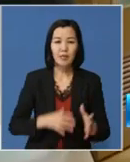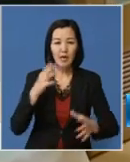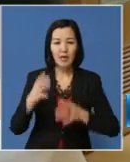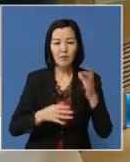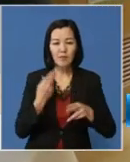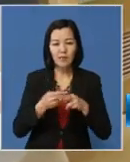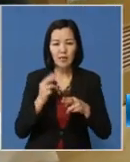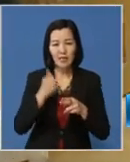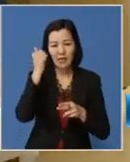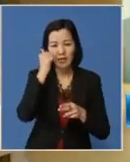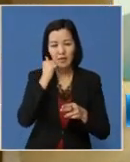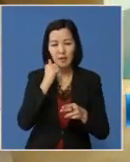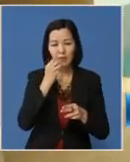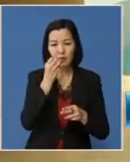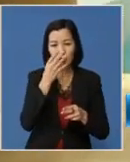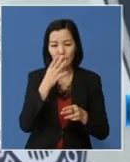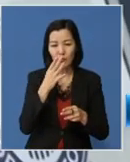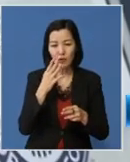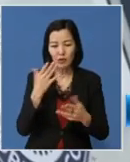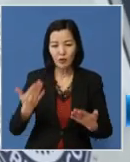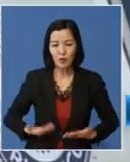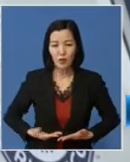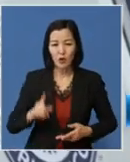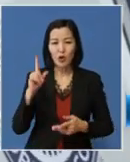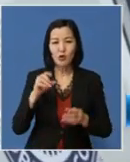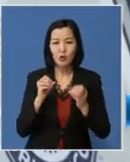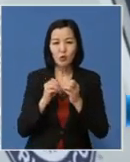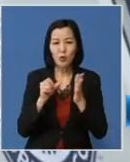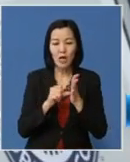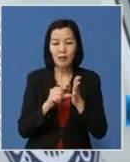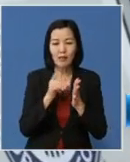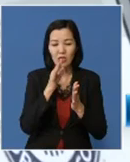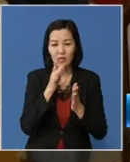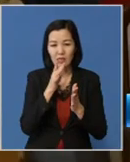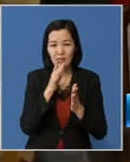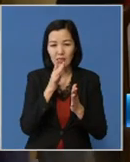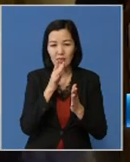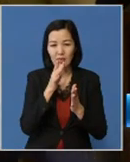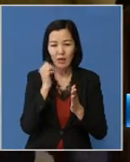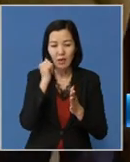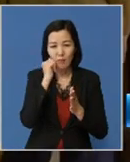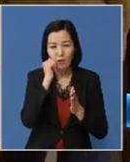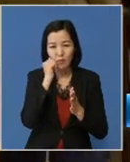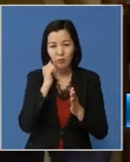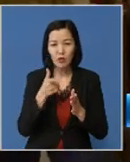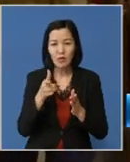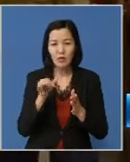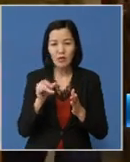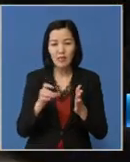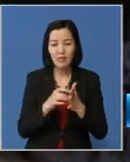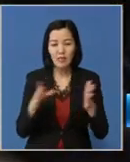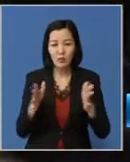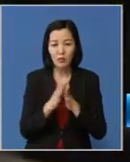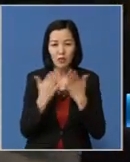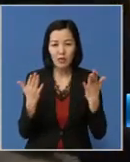Әлемдегі ең қарт адам Жапонияда тұрады. Оның жасы 116-да екен. Канья Танака есімді тұрғын Гиннестің рекордтар